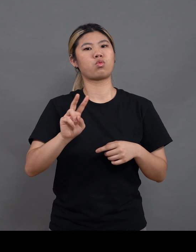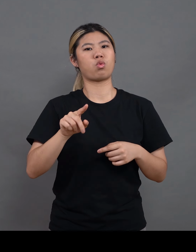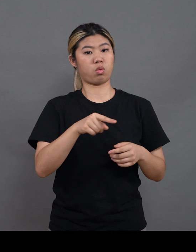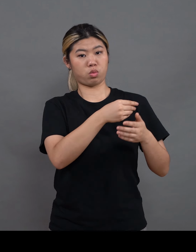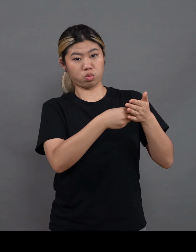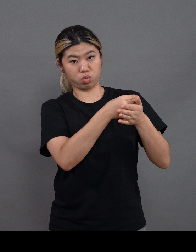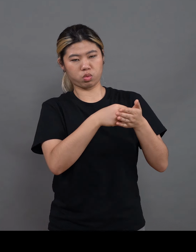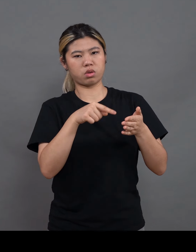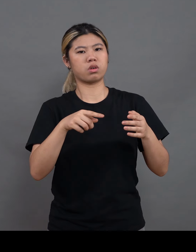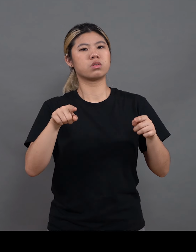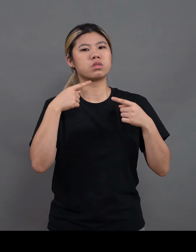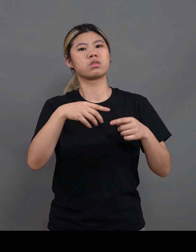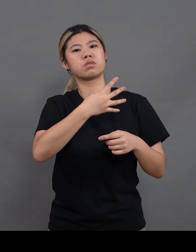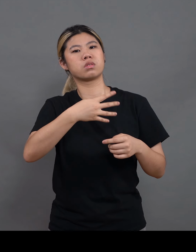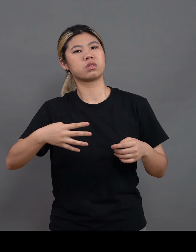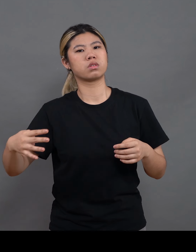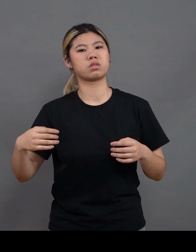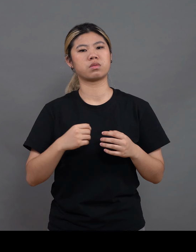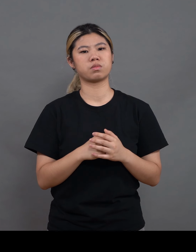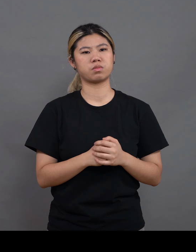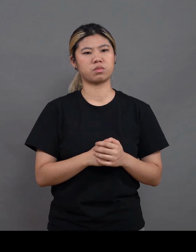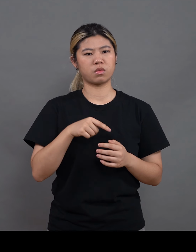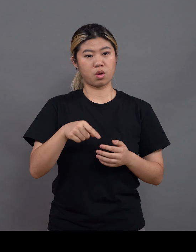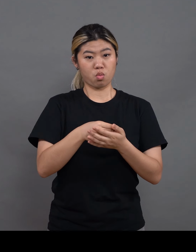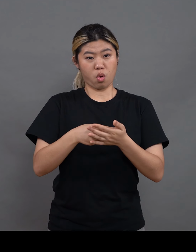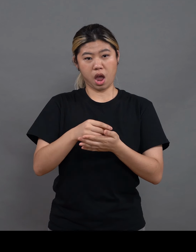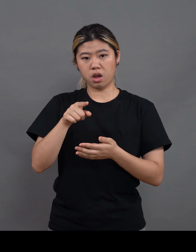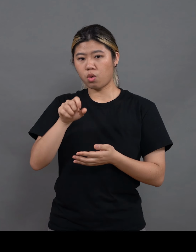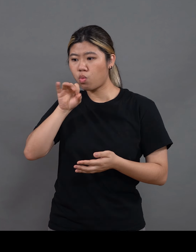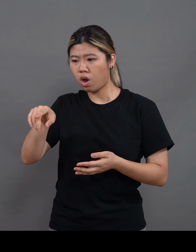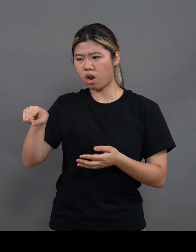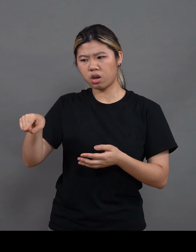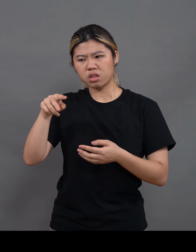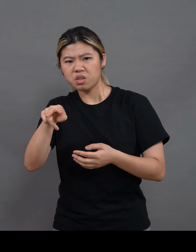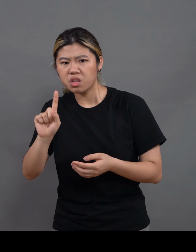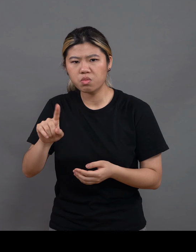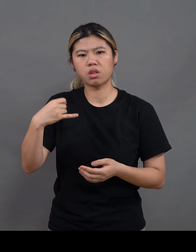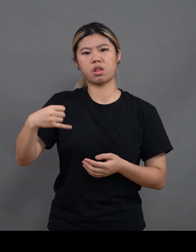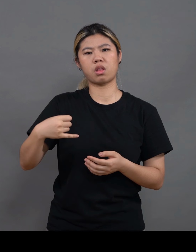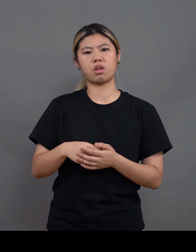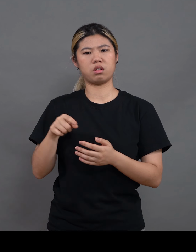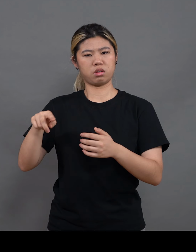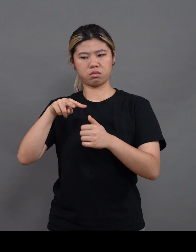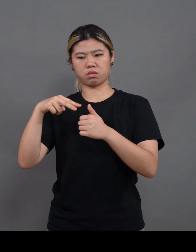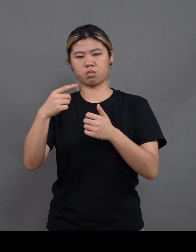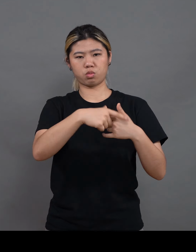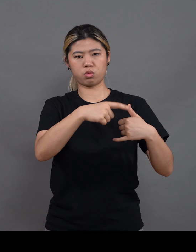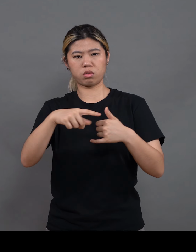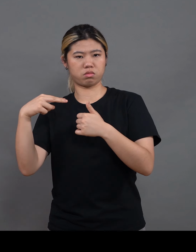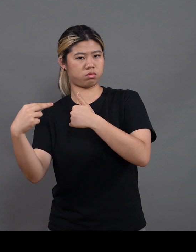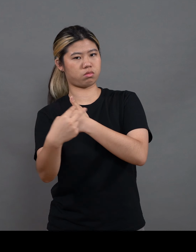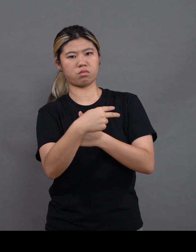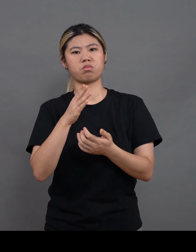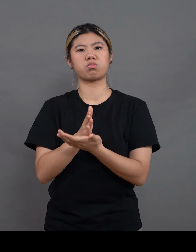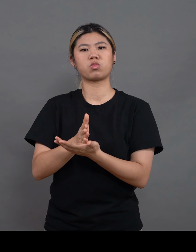一样的，这是图像的诗歌。绘画其实它就是你不能告诉别人你应该怎么看，因为其实别人看到的，可